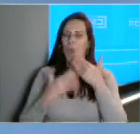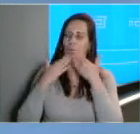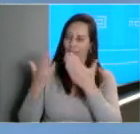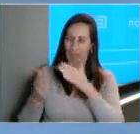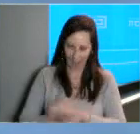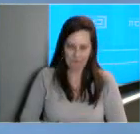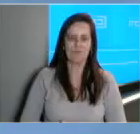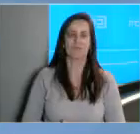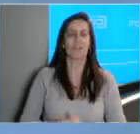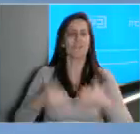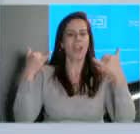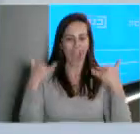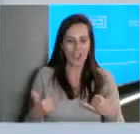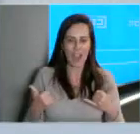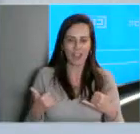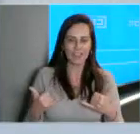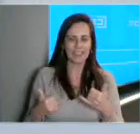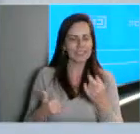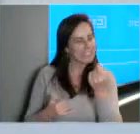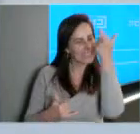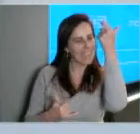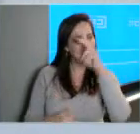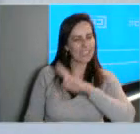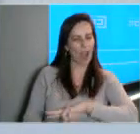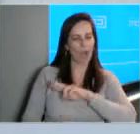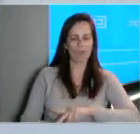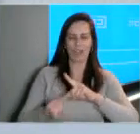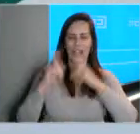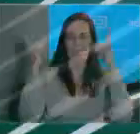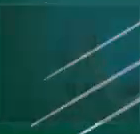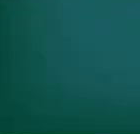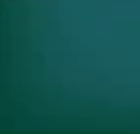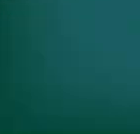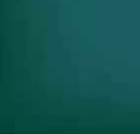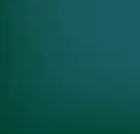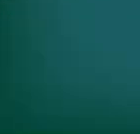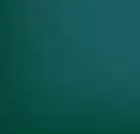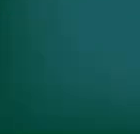לך, משה. ועכשיו, לקצת צרות של אחרים.